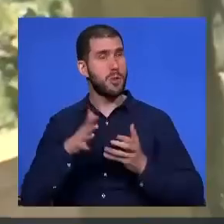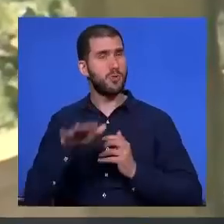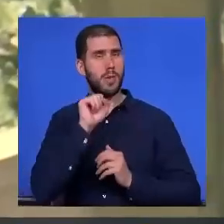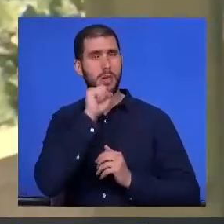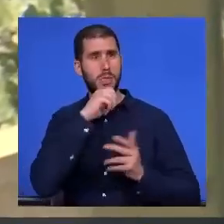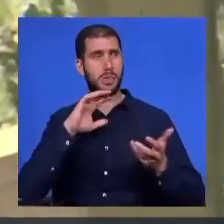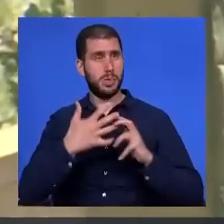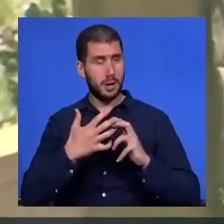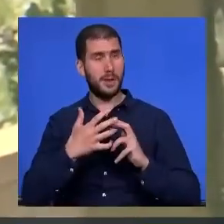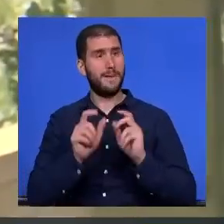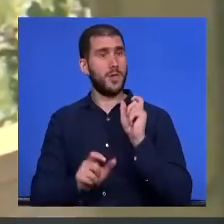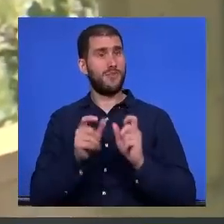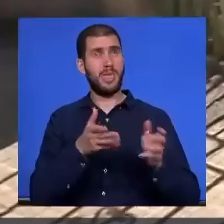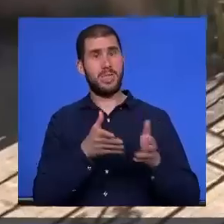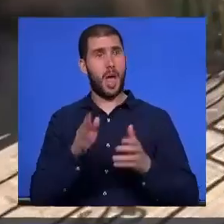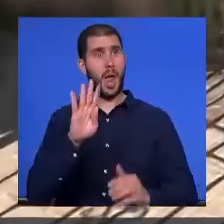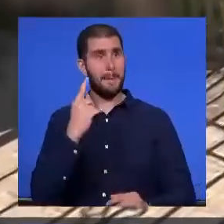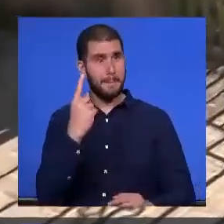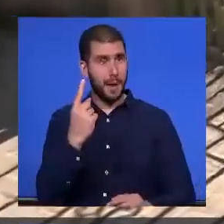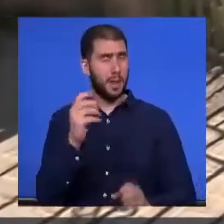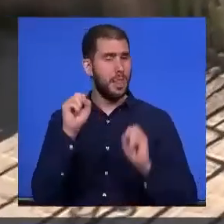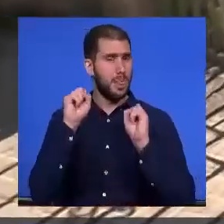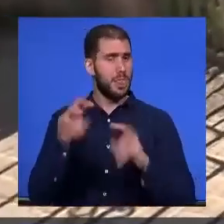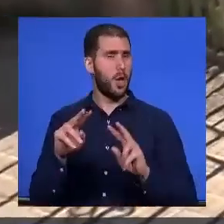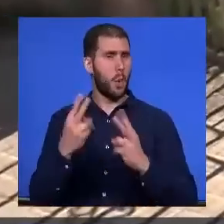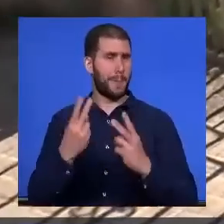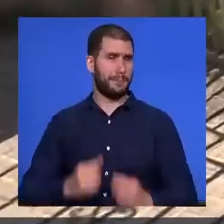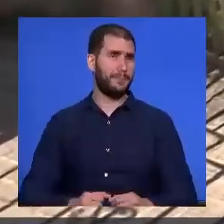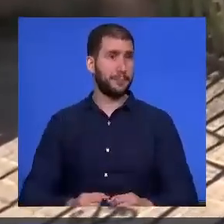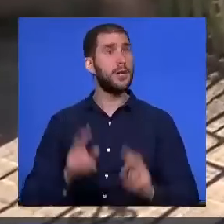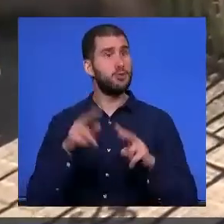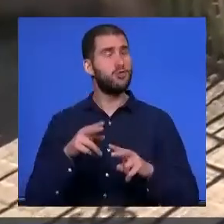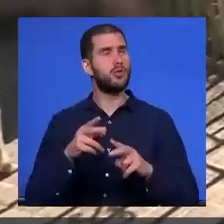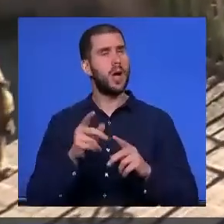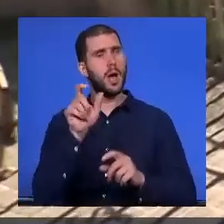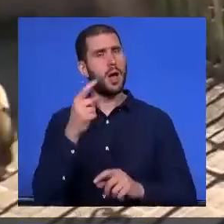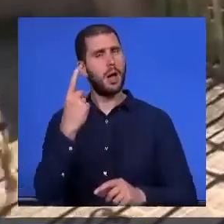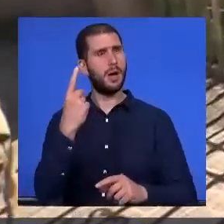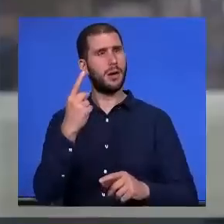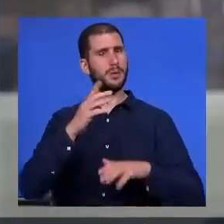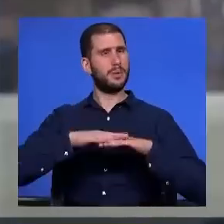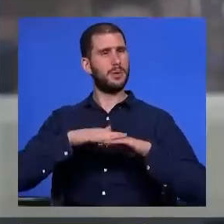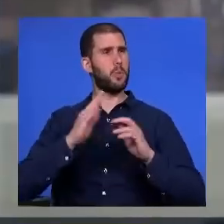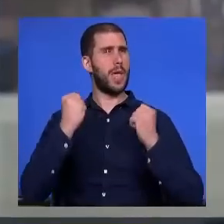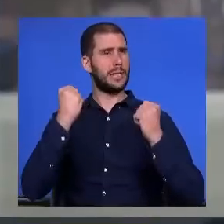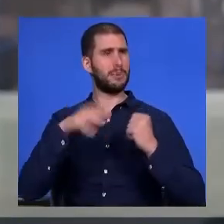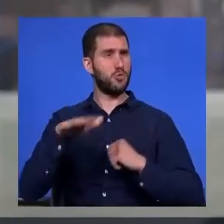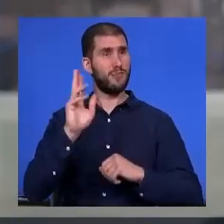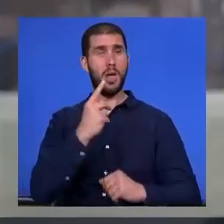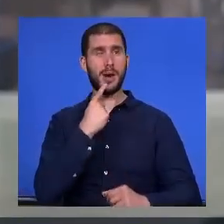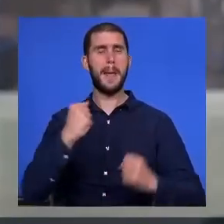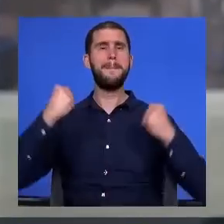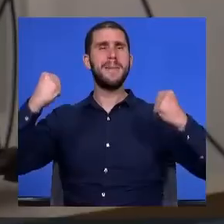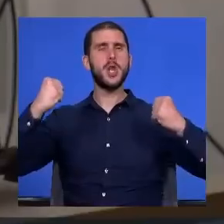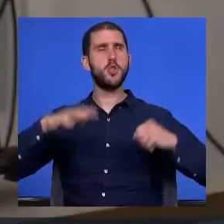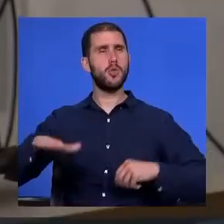הישנות, ותושבי נחל בקע שוב נזנחו. יש עוד שחקן חזק מאוד בשכונה, אפשר להגיד הבריון השכונתי,